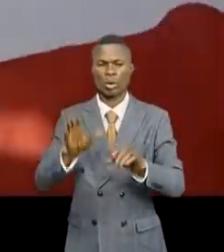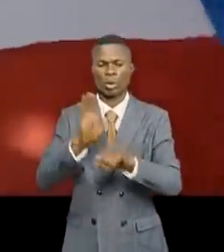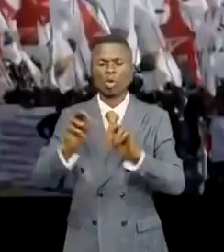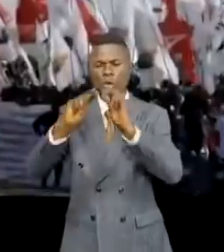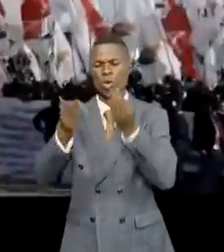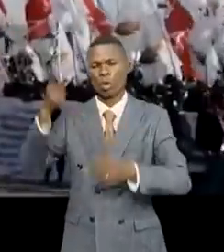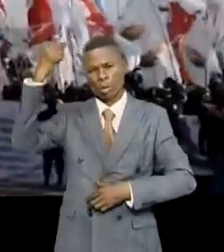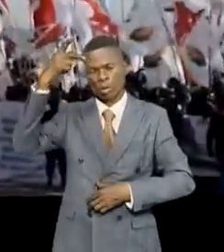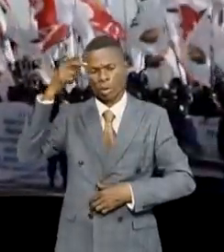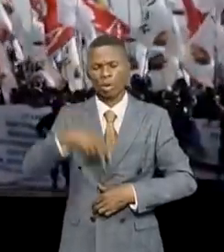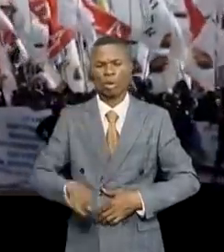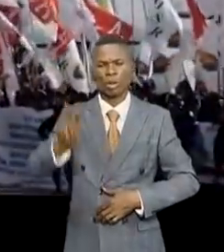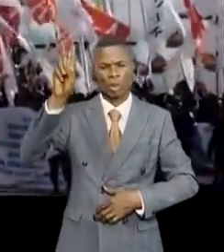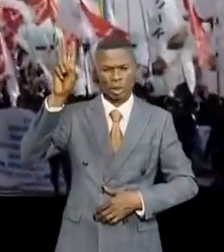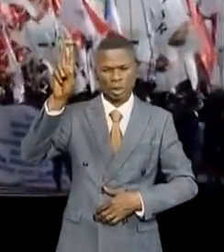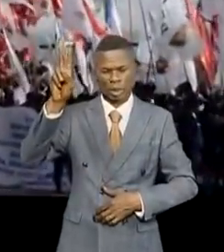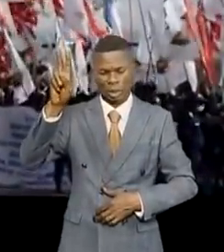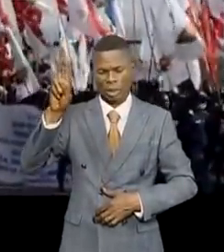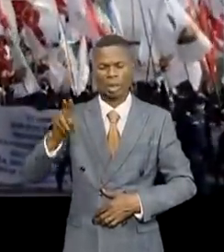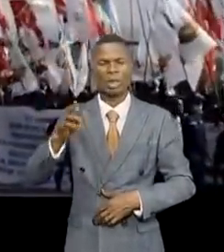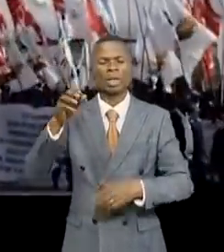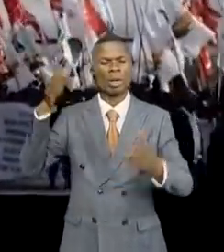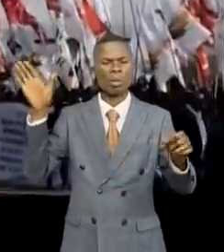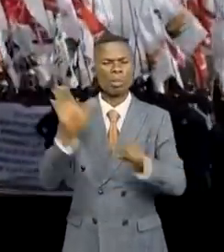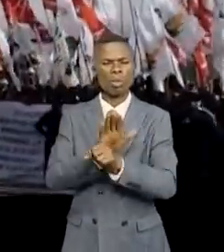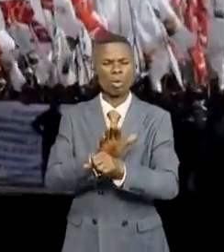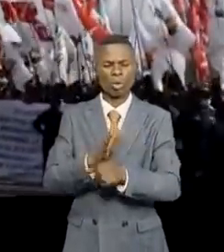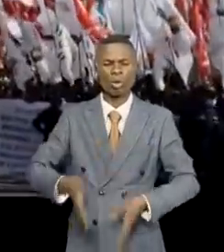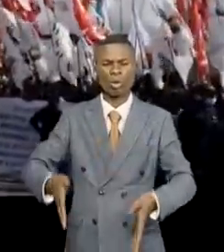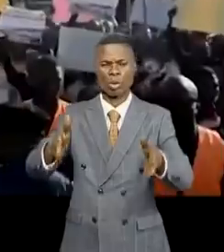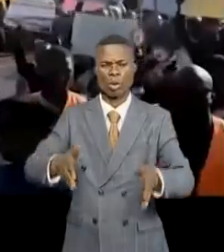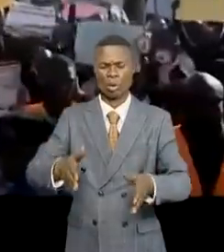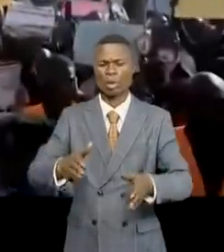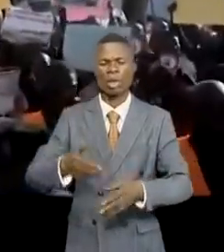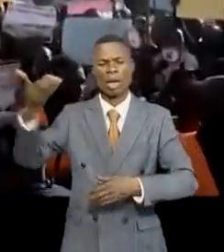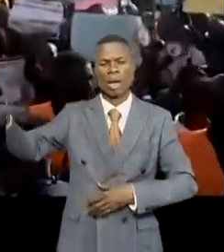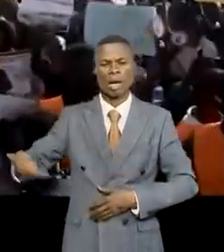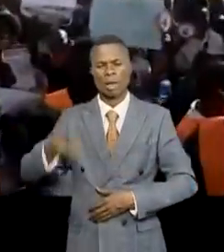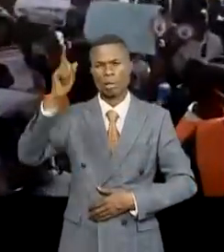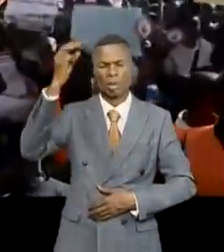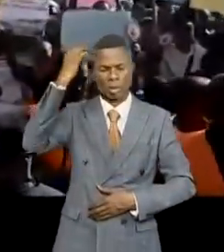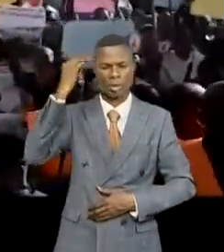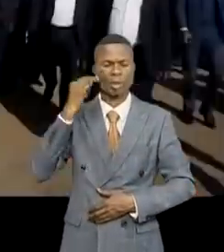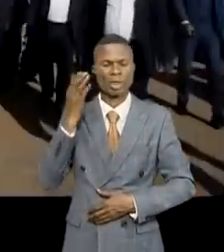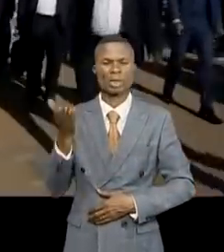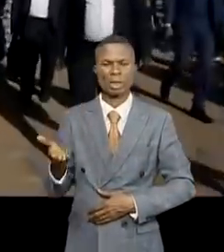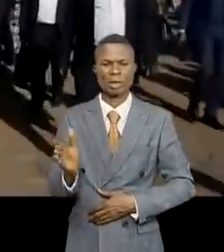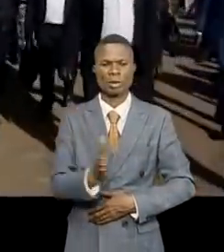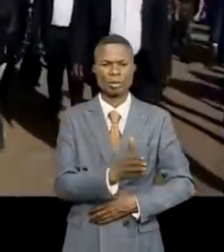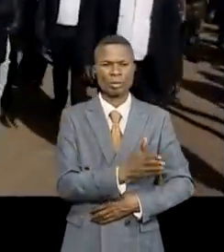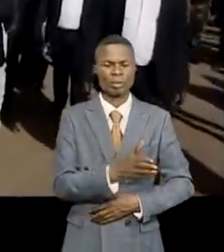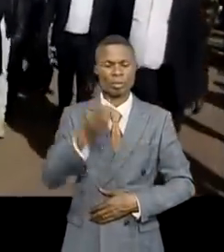formations politiques de l'Union sacrée de la nation qui s'étaient amassés le long de la chaussée pour ovationner les chefs du gouvernement.